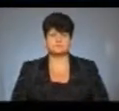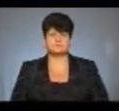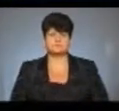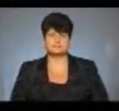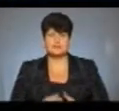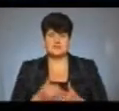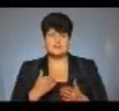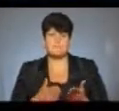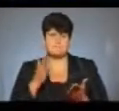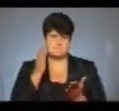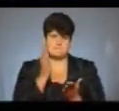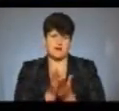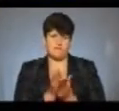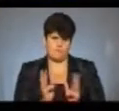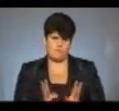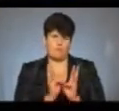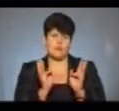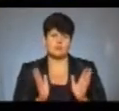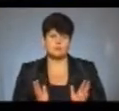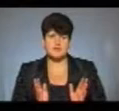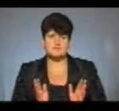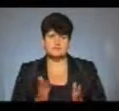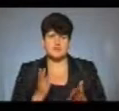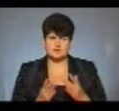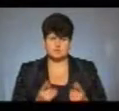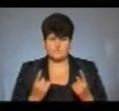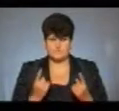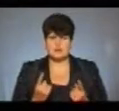Від прямого полум'я, тобто якщо